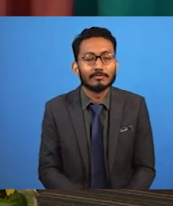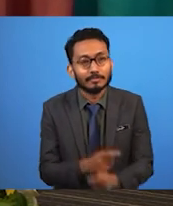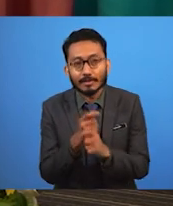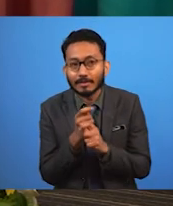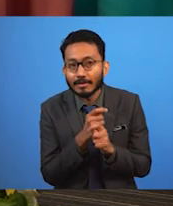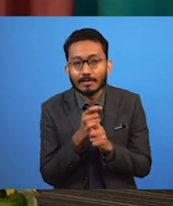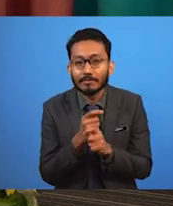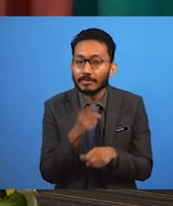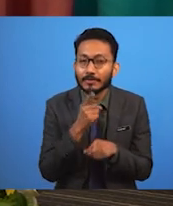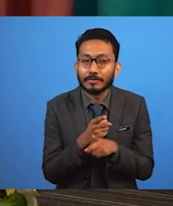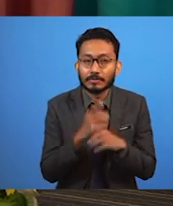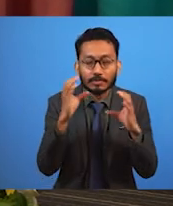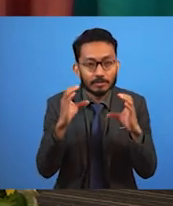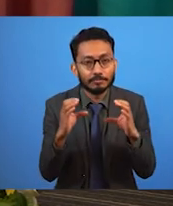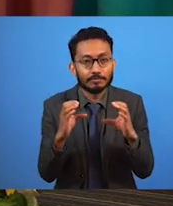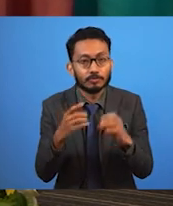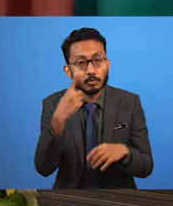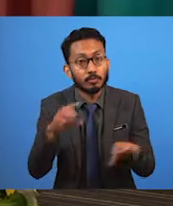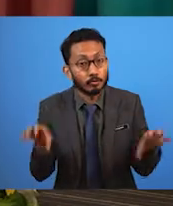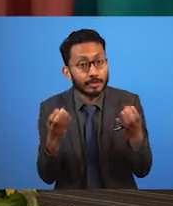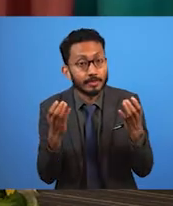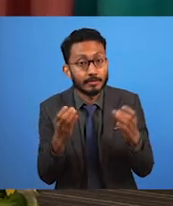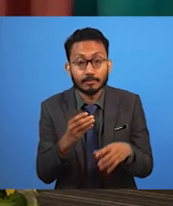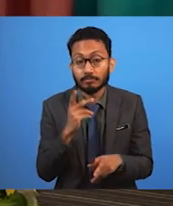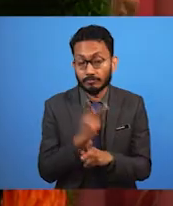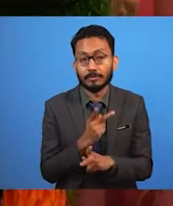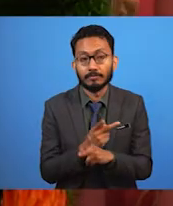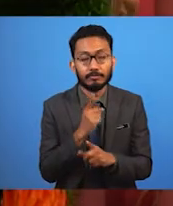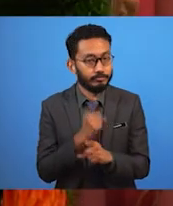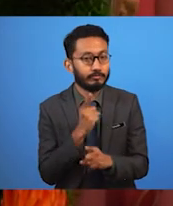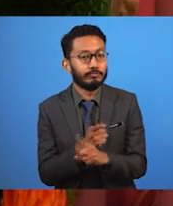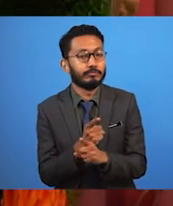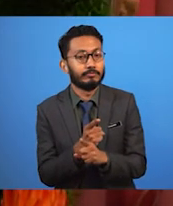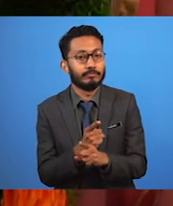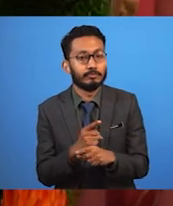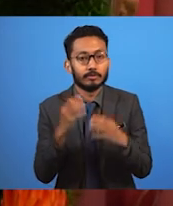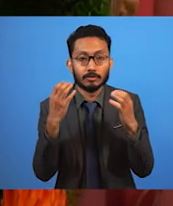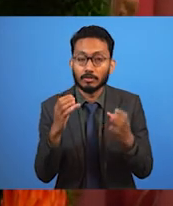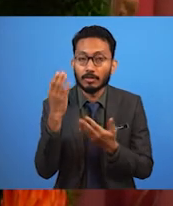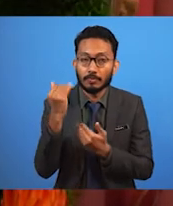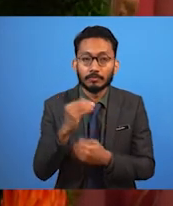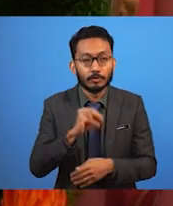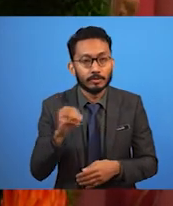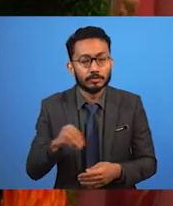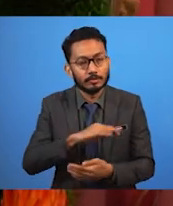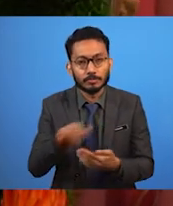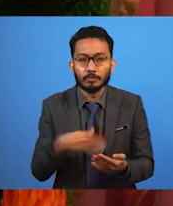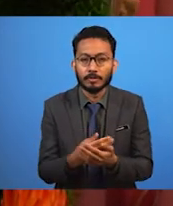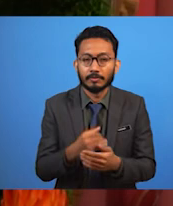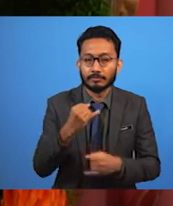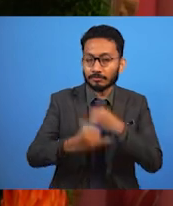betul dan cara untuk membuat penyimpanan dengan tepat. Cikgu harap para pelajar semua berjaya